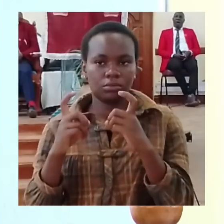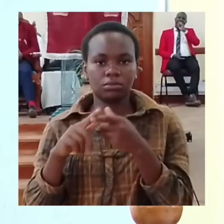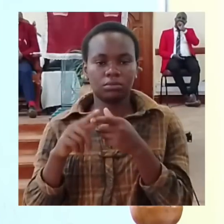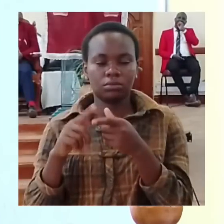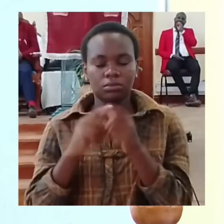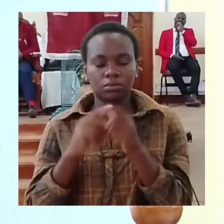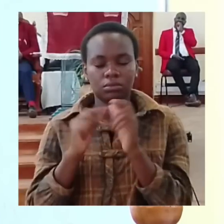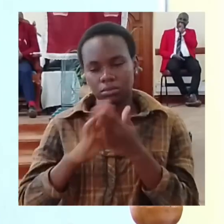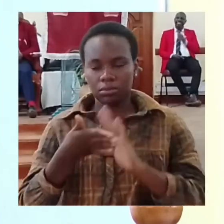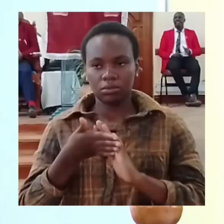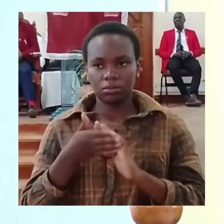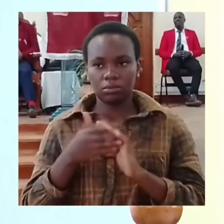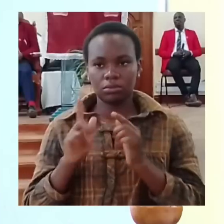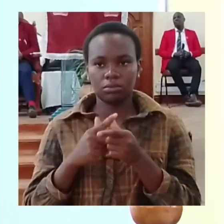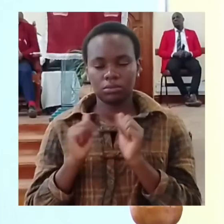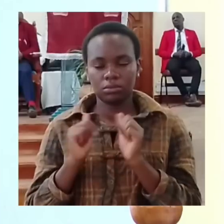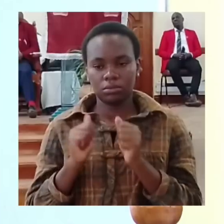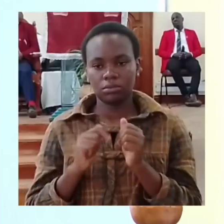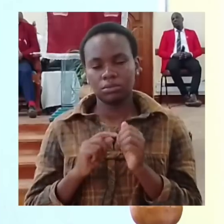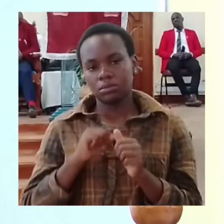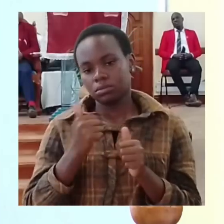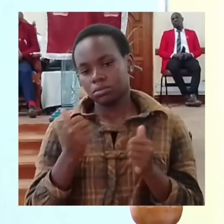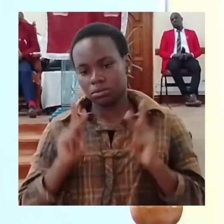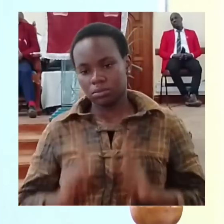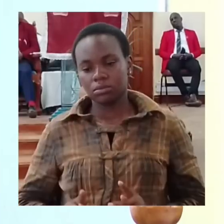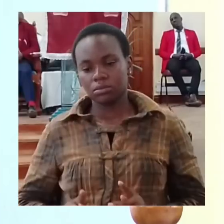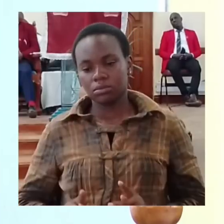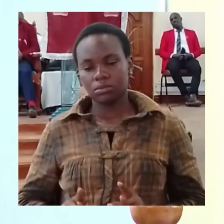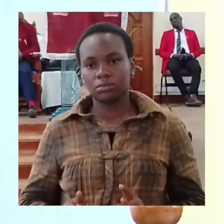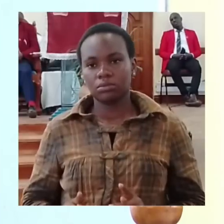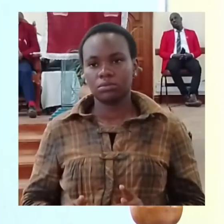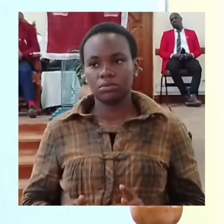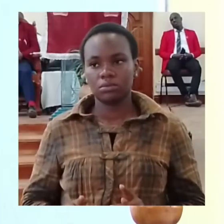tũkenaga mũno tũkĩorota mocio ngĩ.